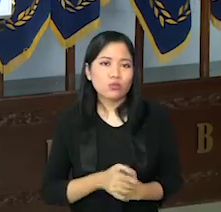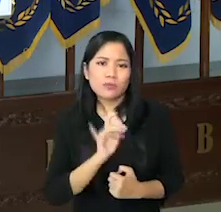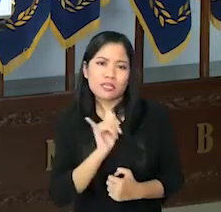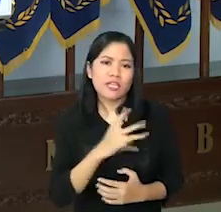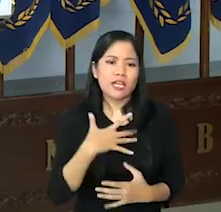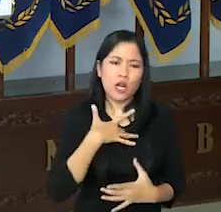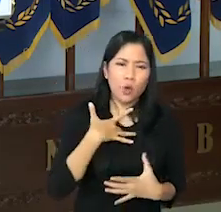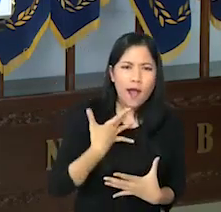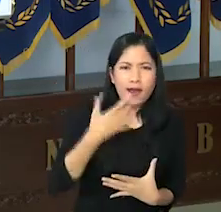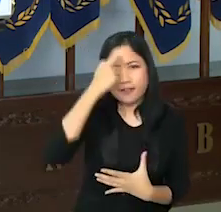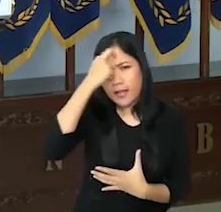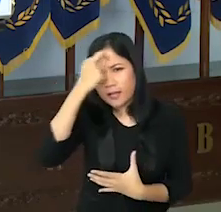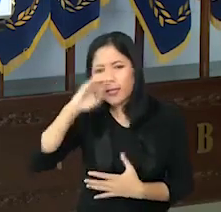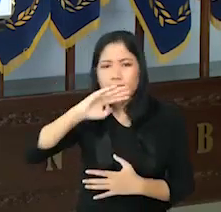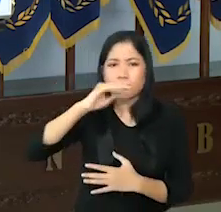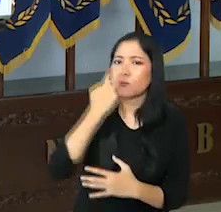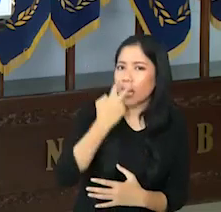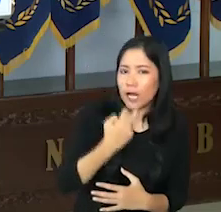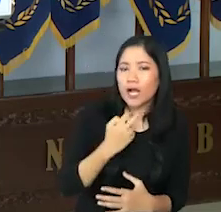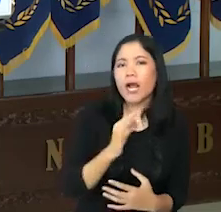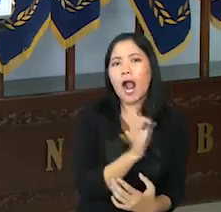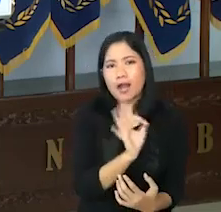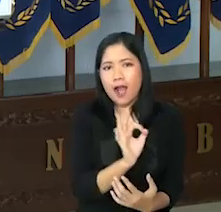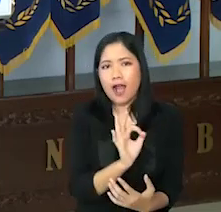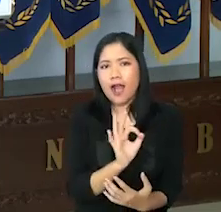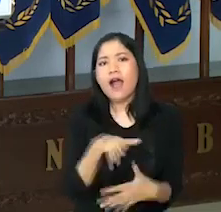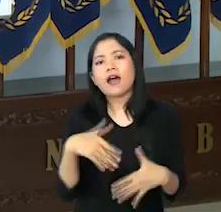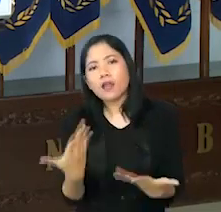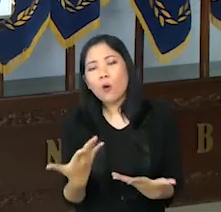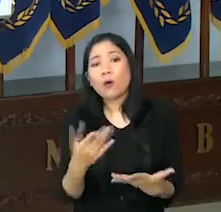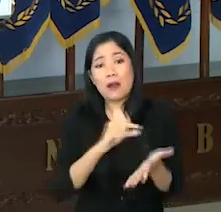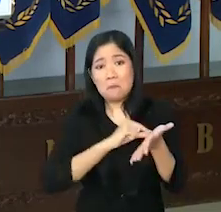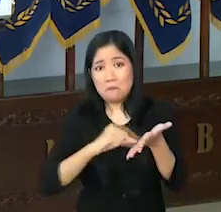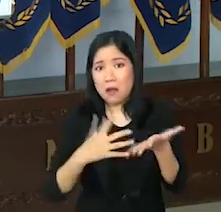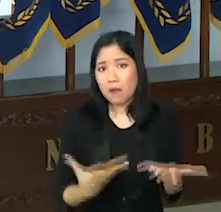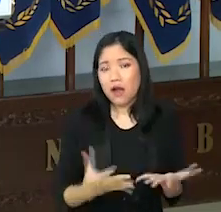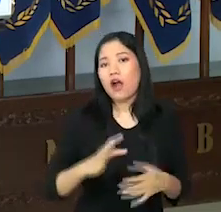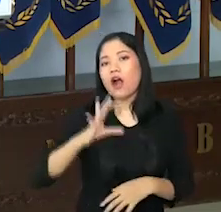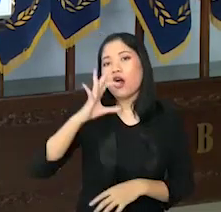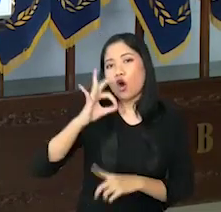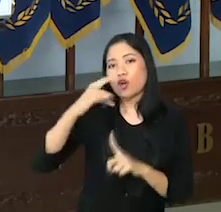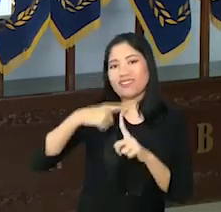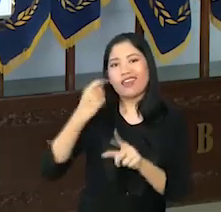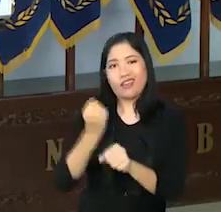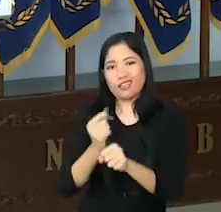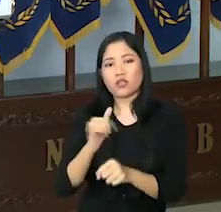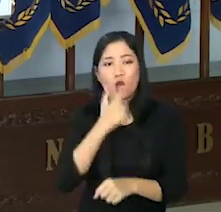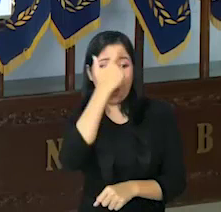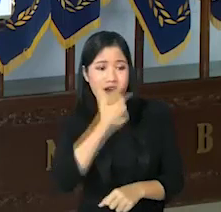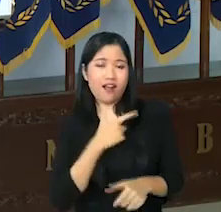keluhan Hai tanpa gejala atau yang kita sebut dengan orang tanpa gangguan